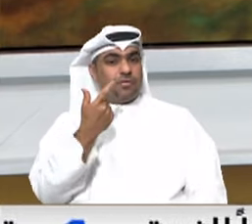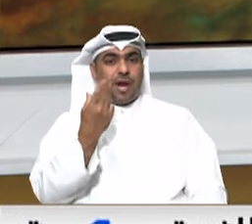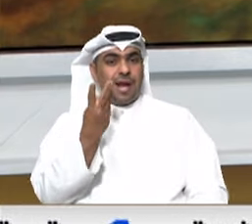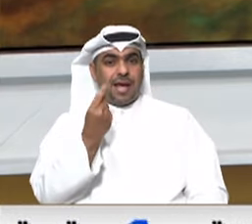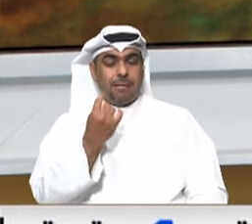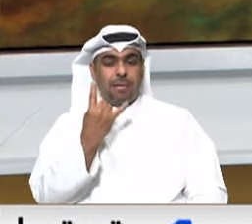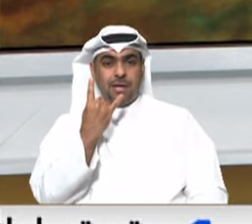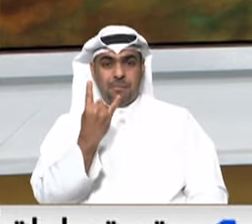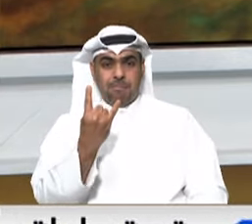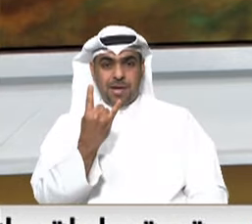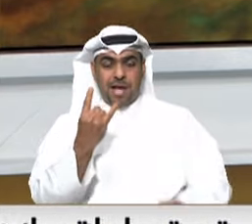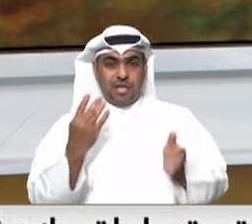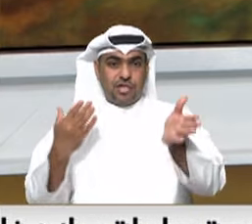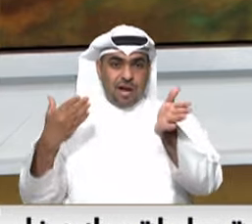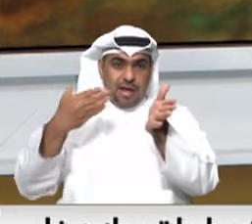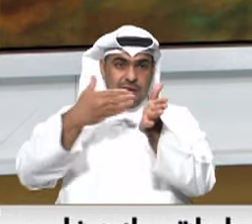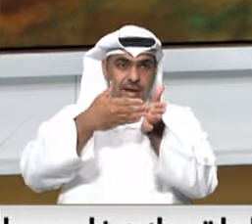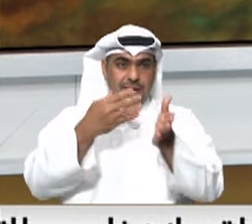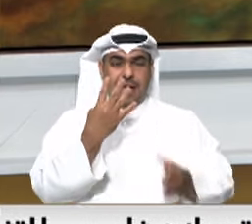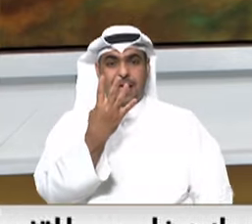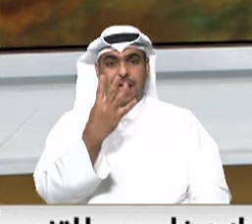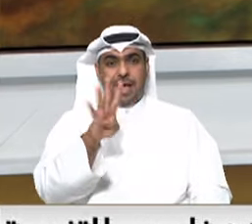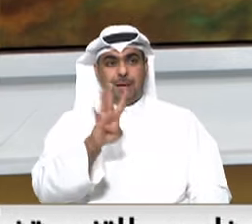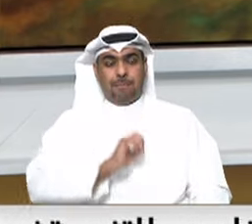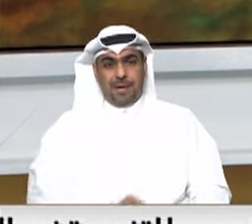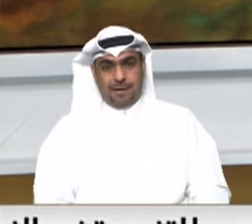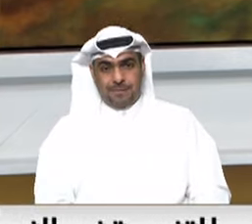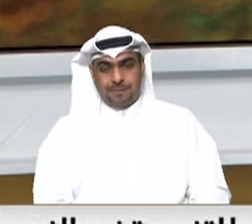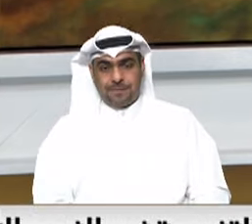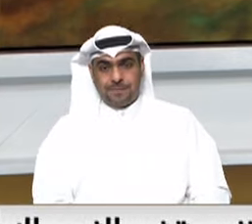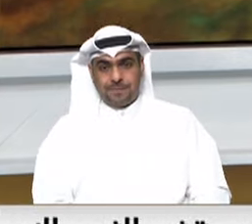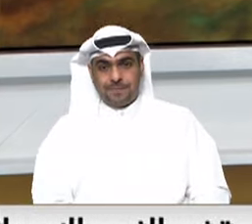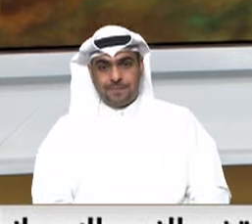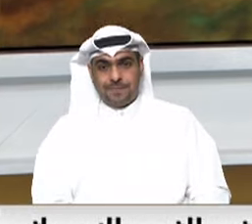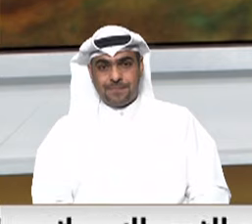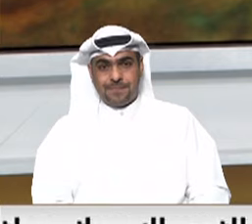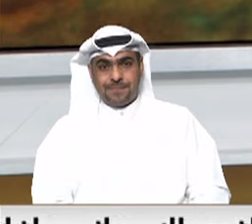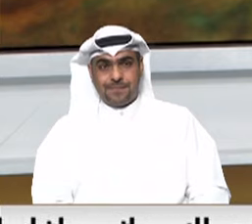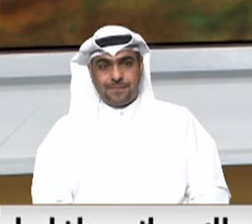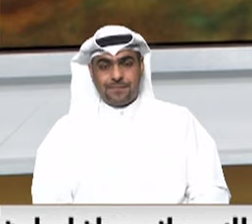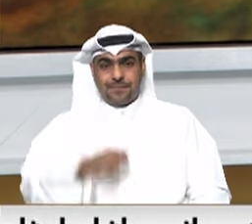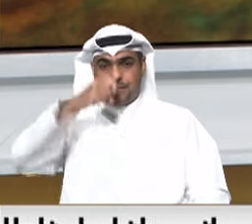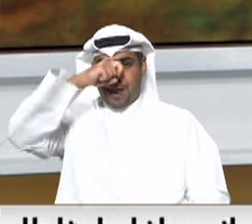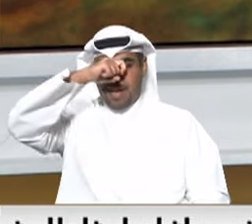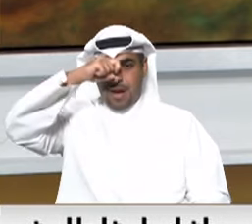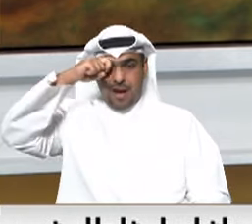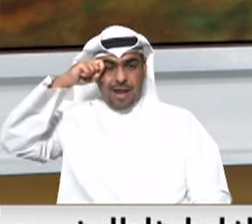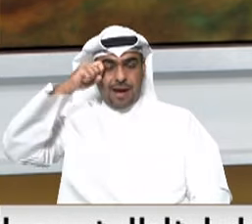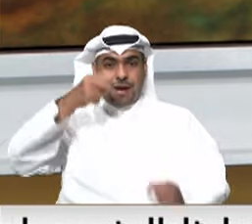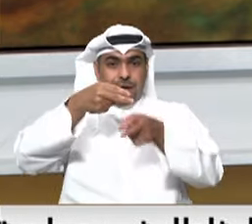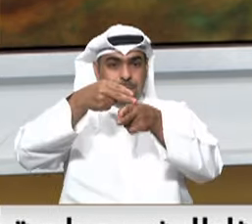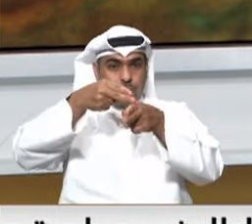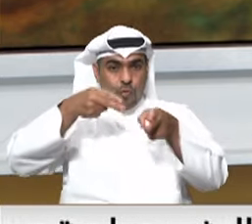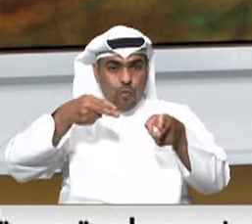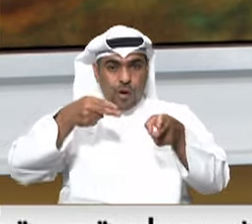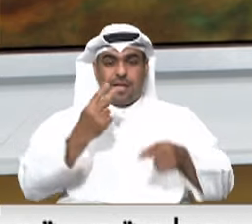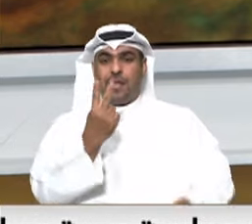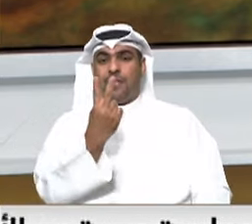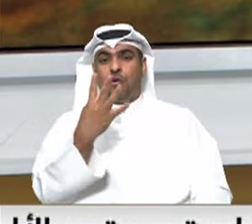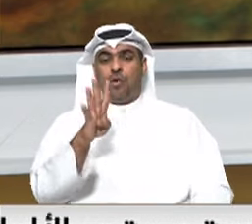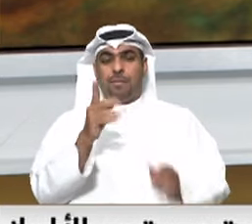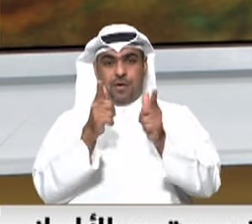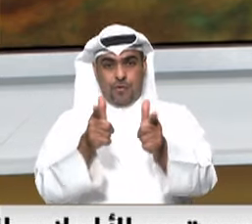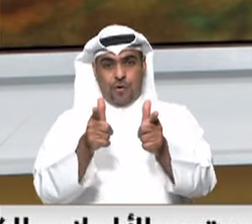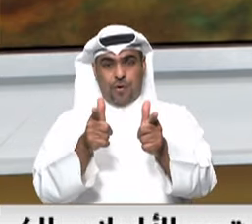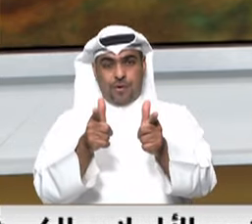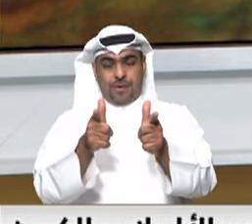معتدلة تنشط على فترات من 10 إلى 40 كيلومتر في الساعة. درجة الحرارة العظمى في مدينة الكويت 42 درجة